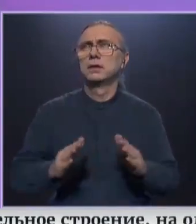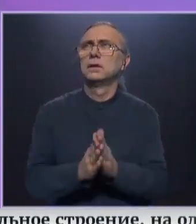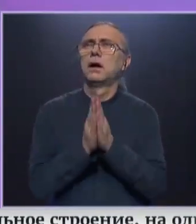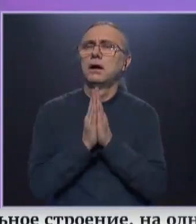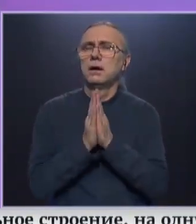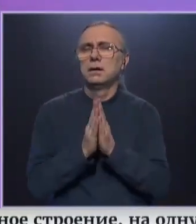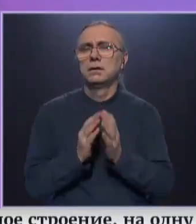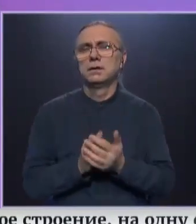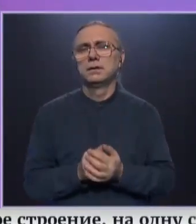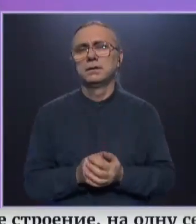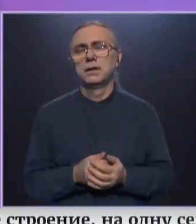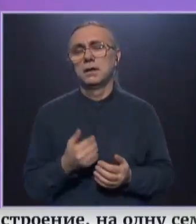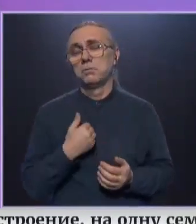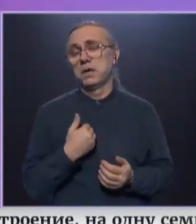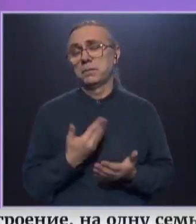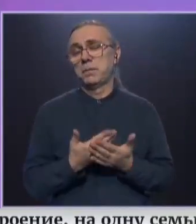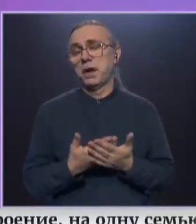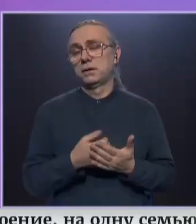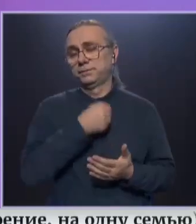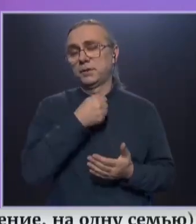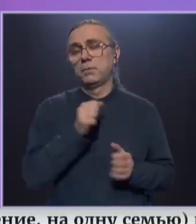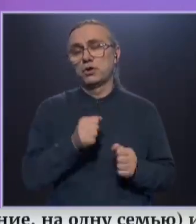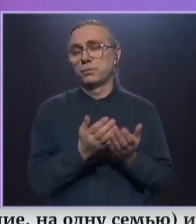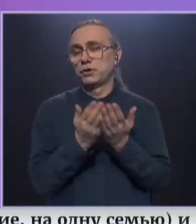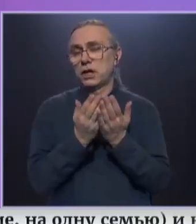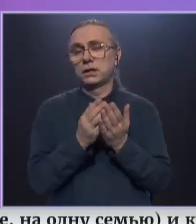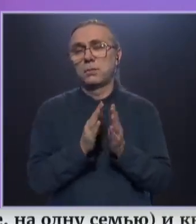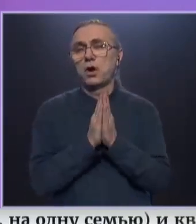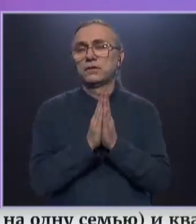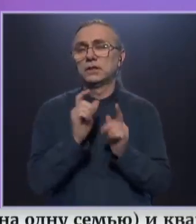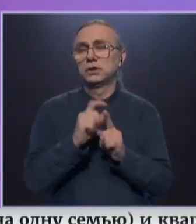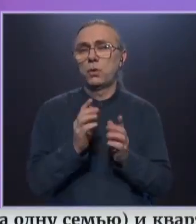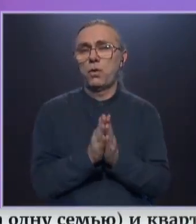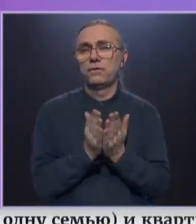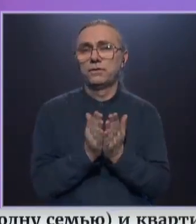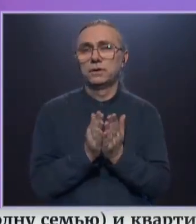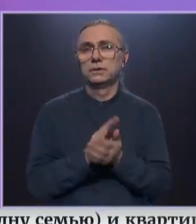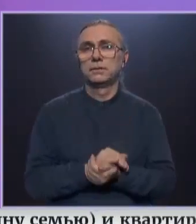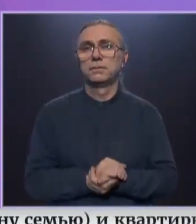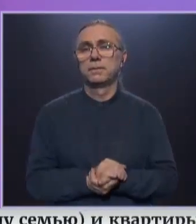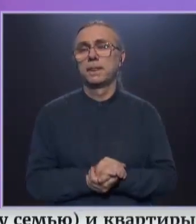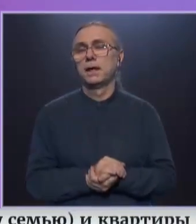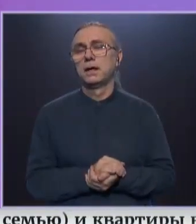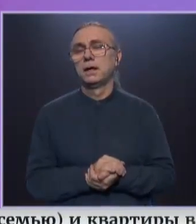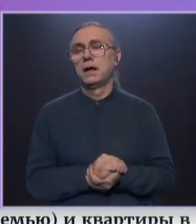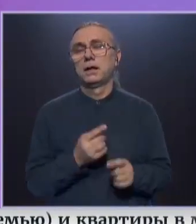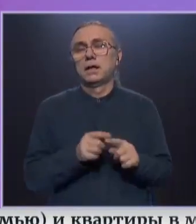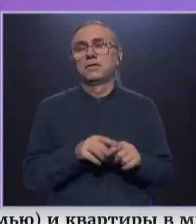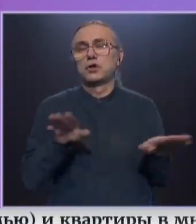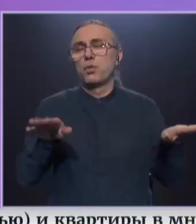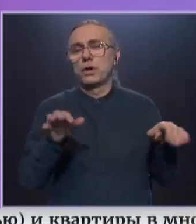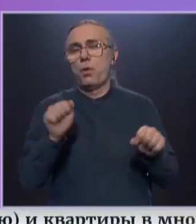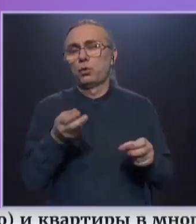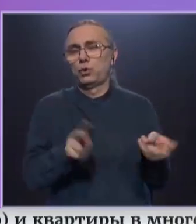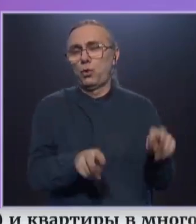весь молитвослов до дыр зачитать, вот, даже мухи не будут от этого дохнуть, как говорят, да? А вот если